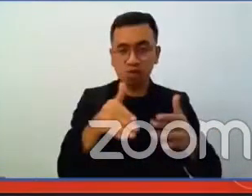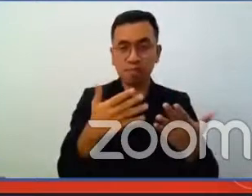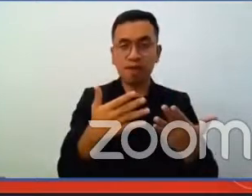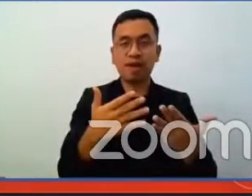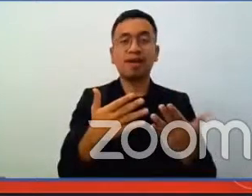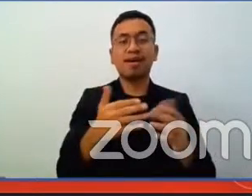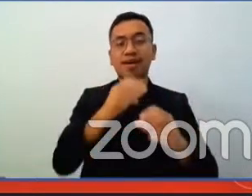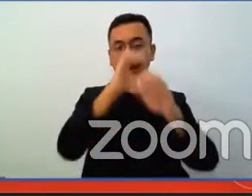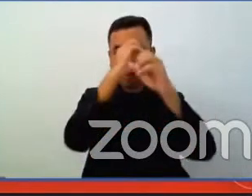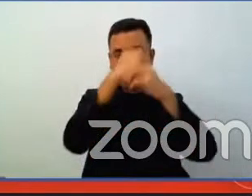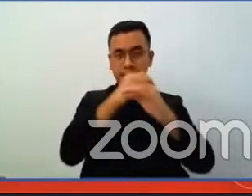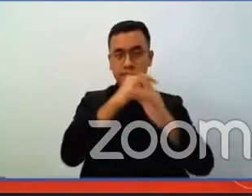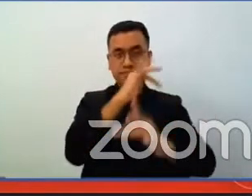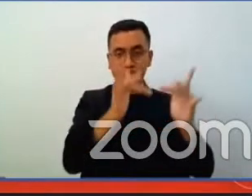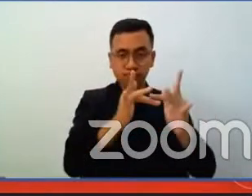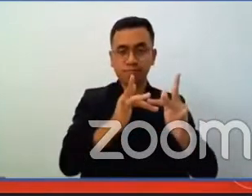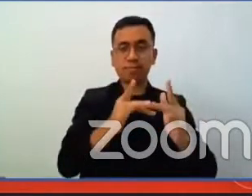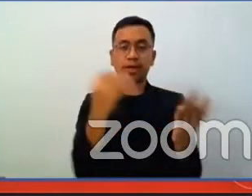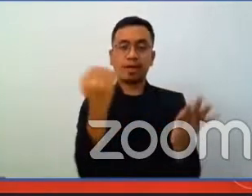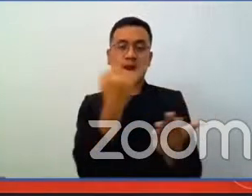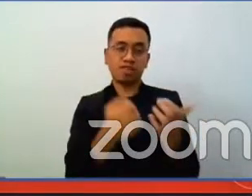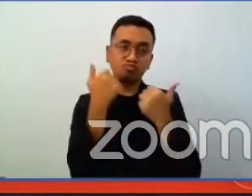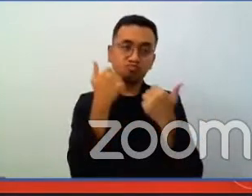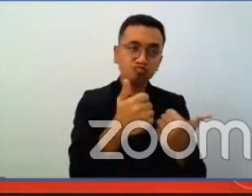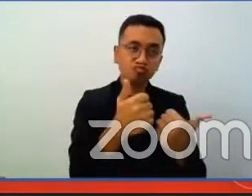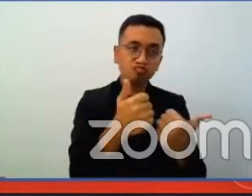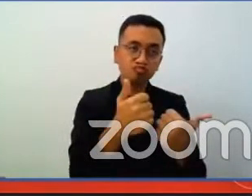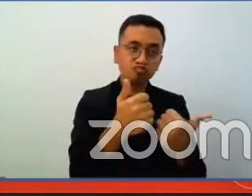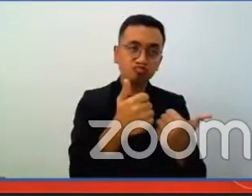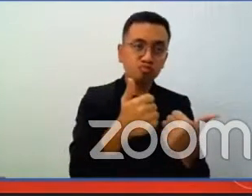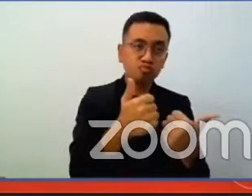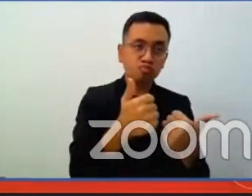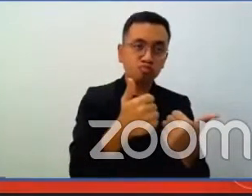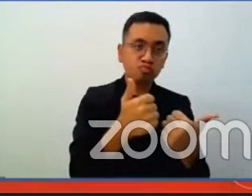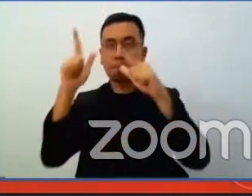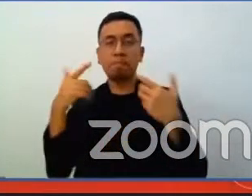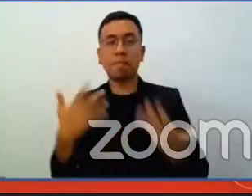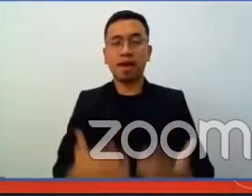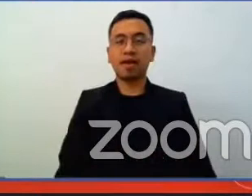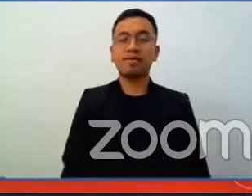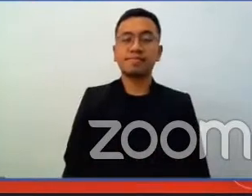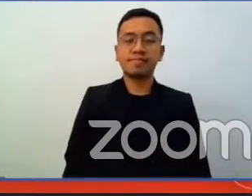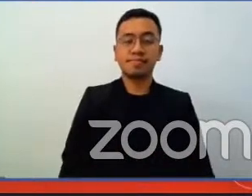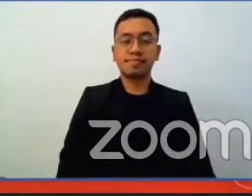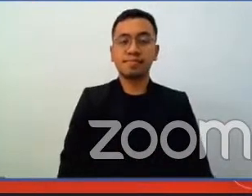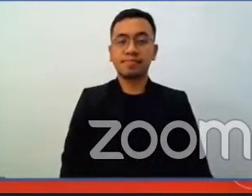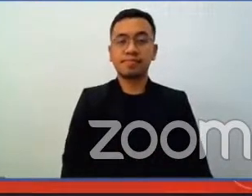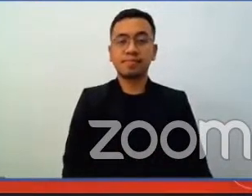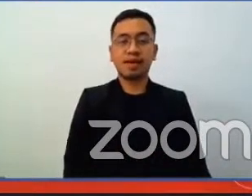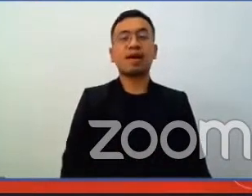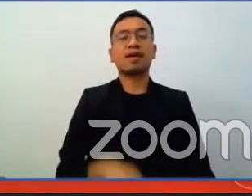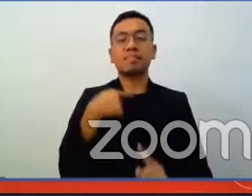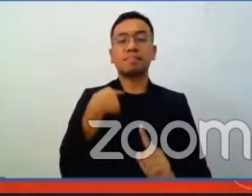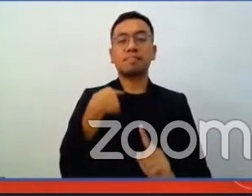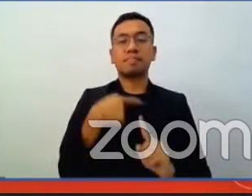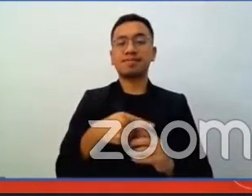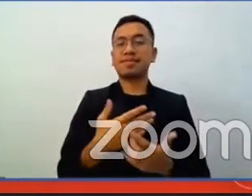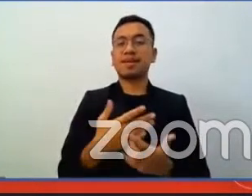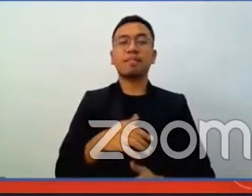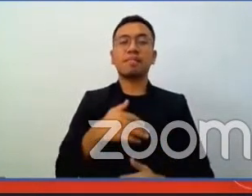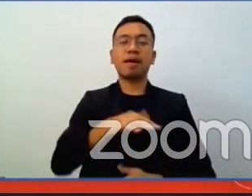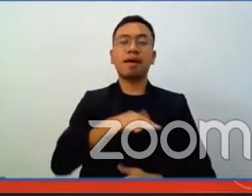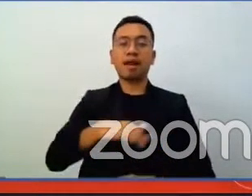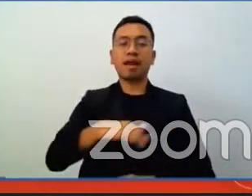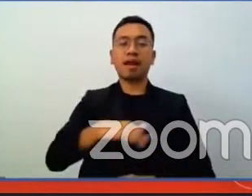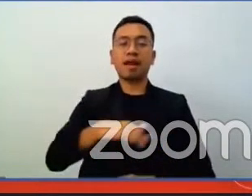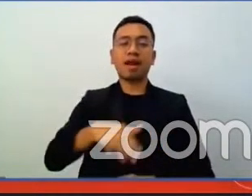adalah grafis dan konsep. Benar konsepnya, bagus tampilannya, dan menantang